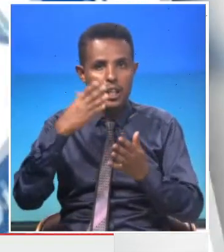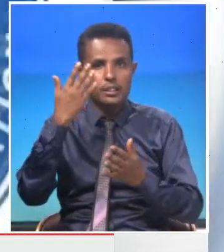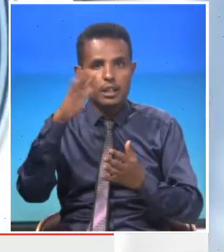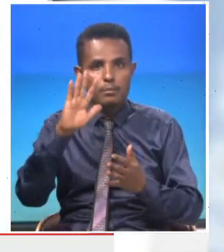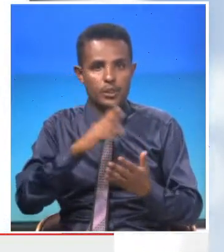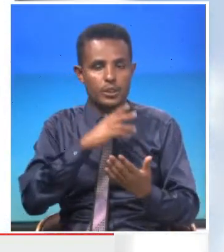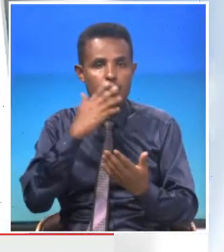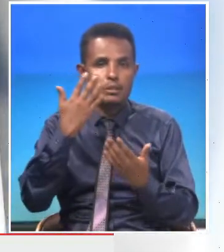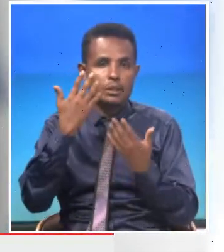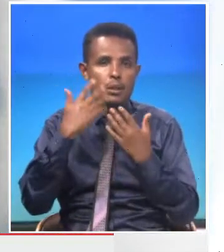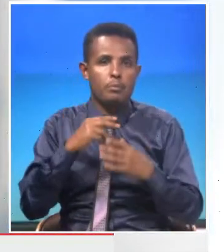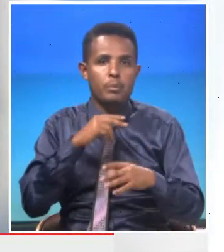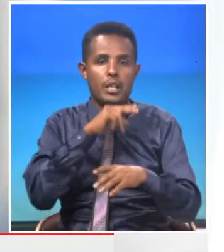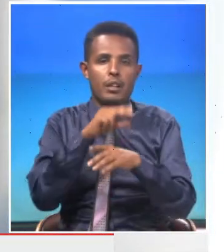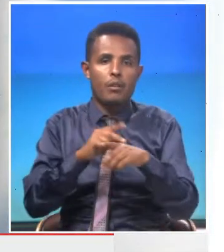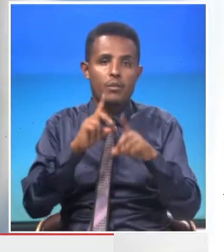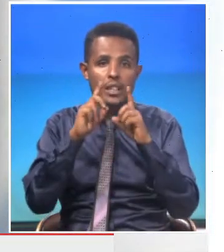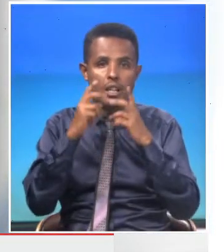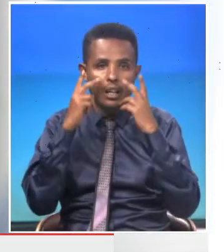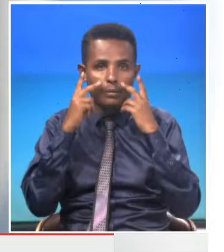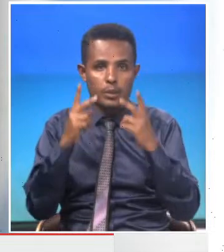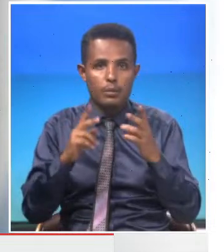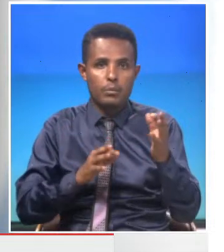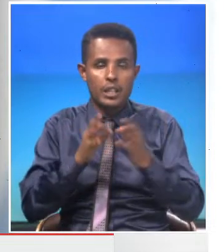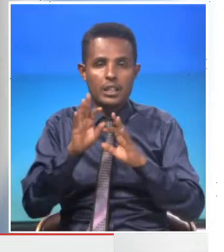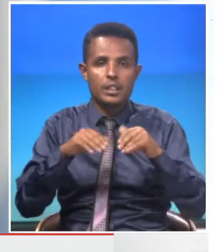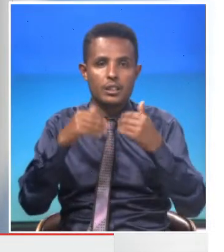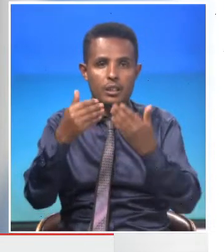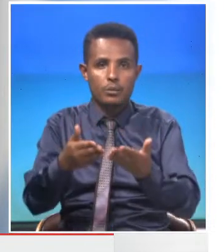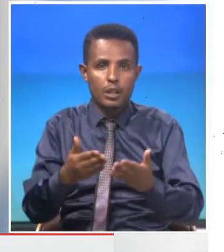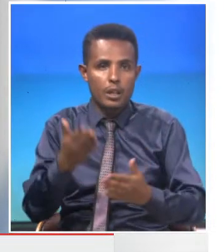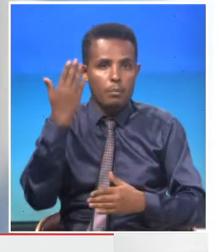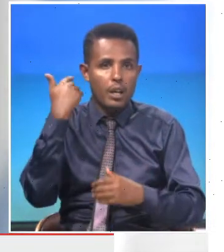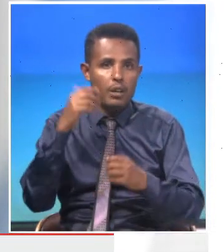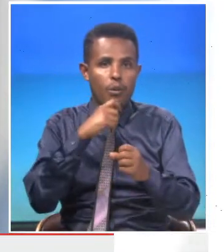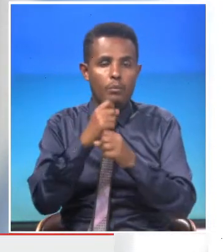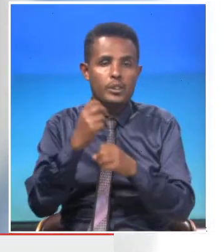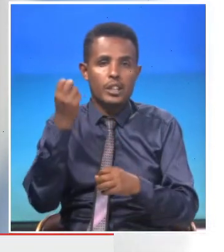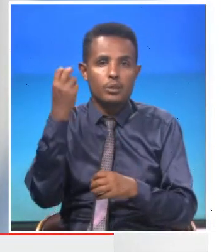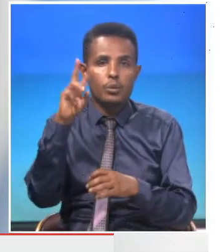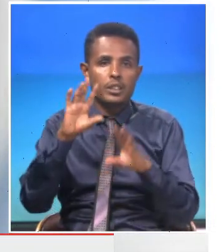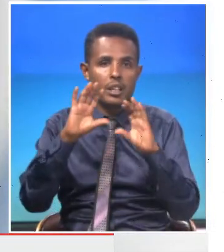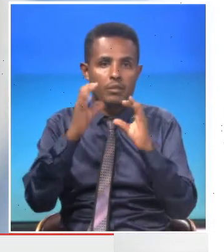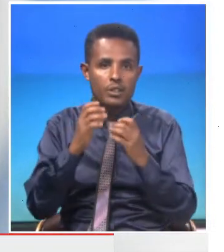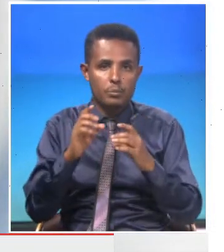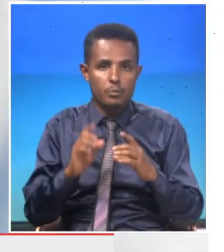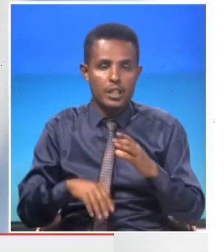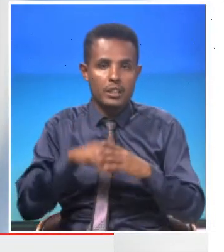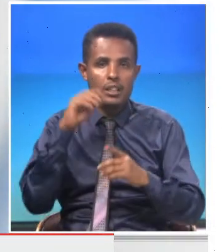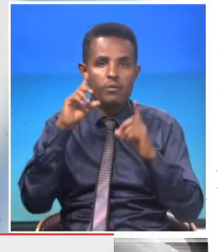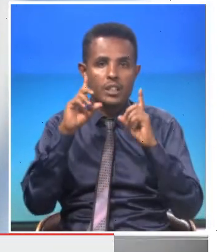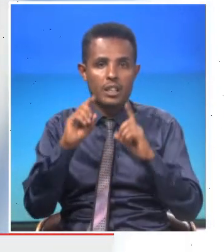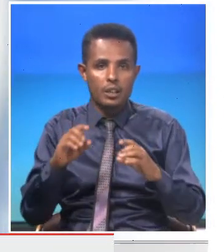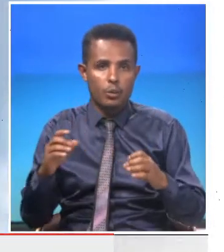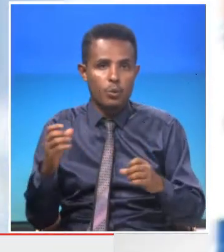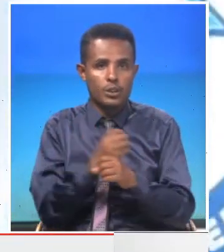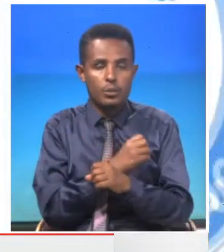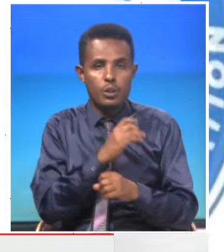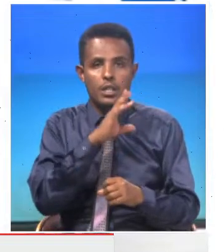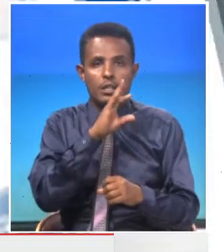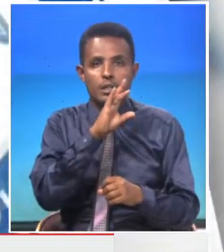ክፍል ብሔራዊ ፈተና ውጤትን አስመልክቶ መግለጫ ሰጥቷል። ባለፈው ዓመት የ12ኛ ክፍል መልቀቂያ ፈተና ከወሰዱ